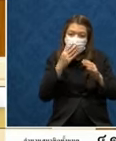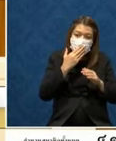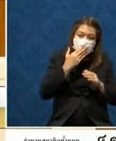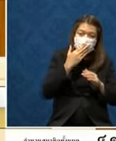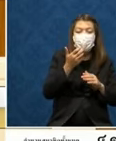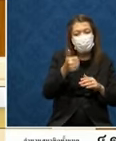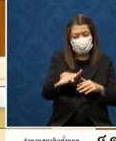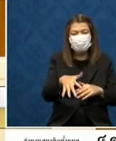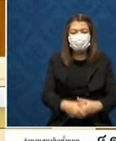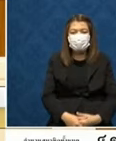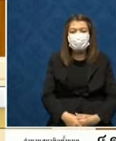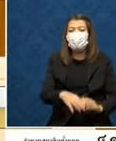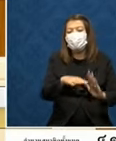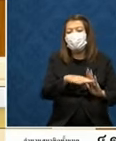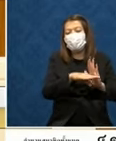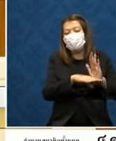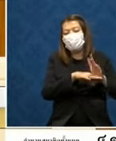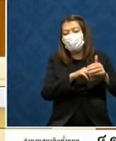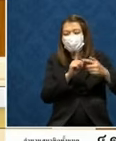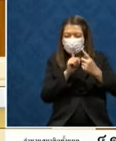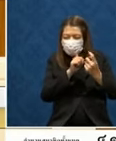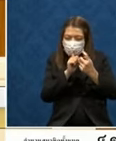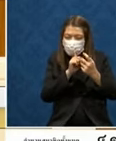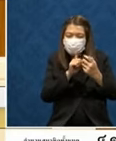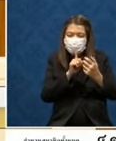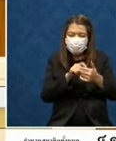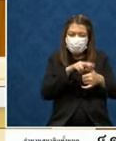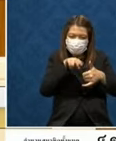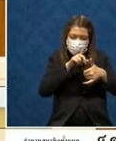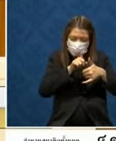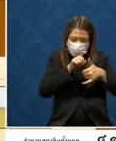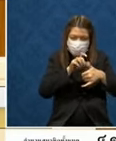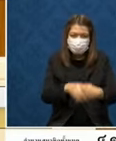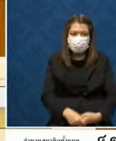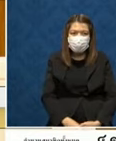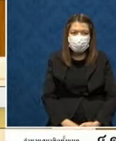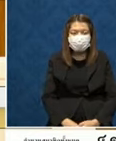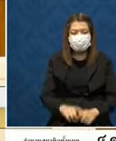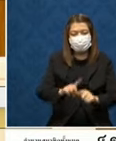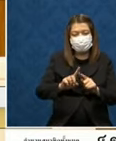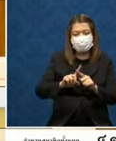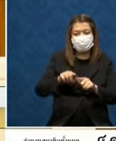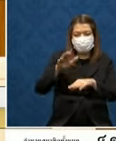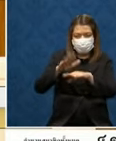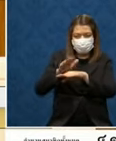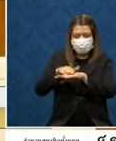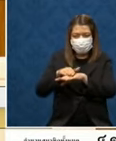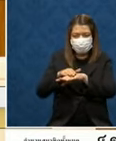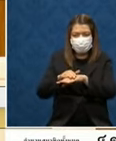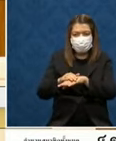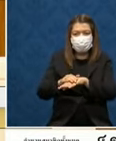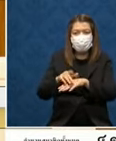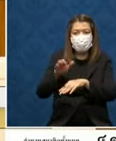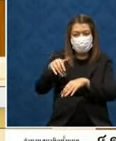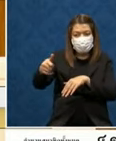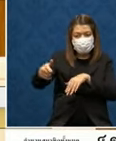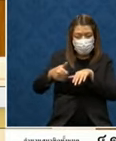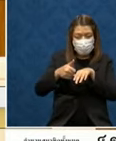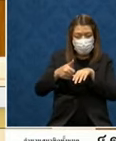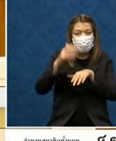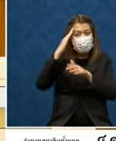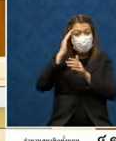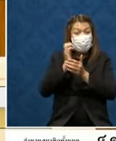ได้เพราะอยู่ในขั้นตอนกระบวนการสอบสวนนะครับประเด็นที่ 1กรณีการออกหมายเรียกสอุปกิจของพนักงานสอบ